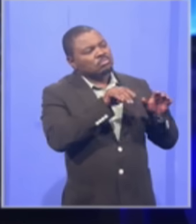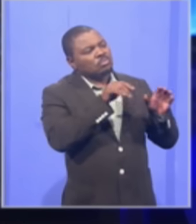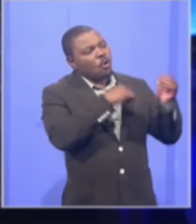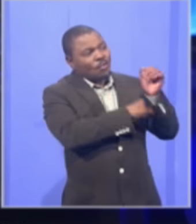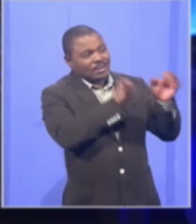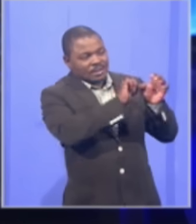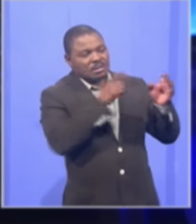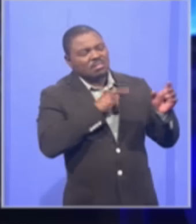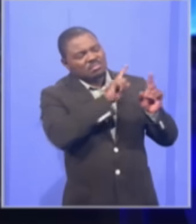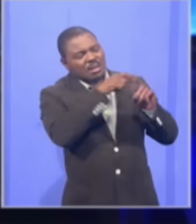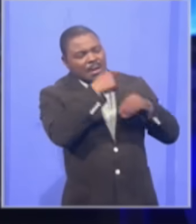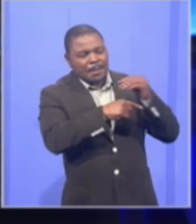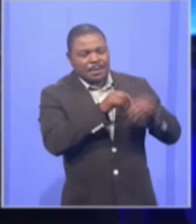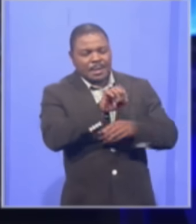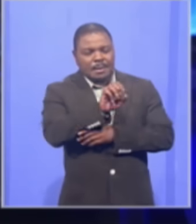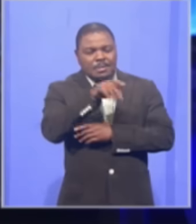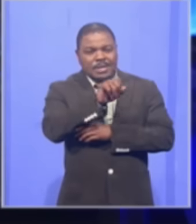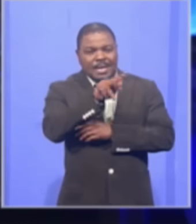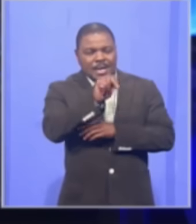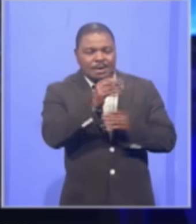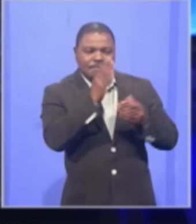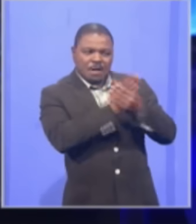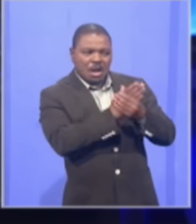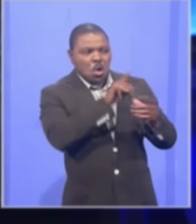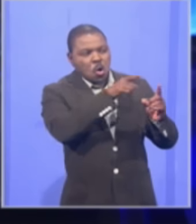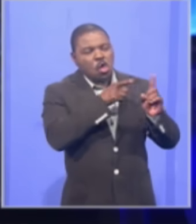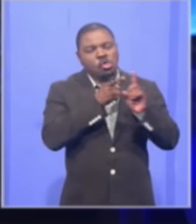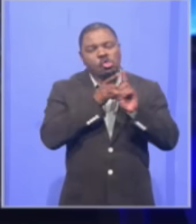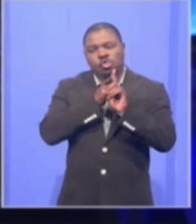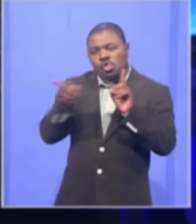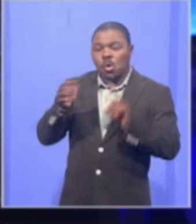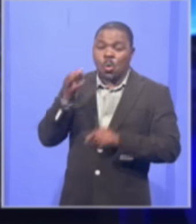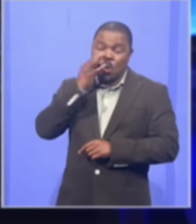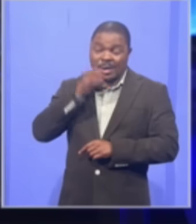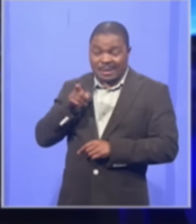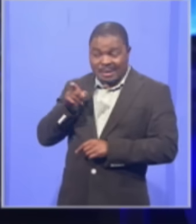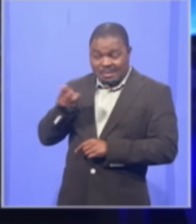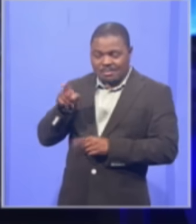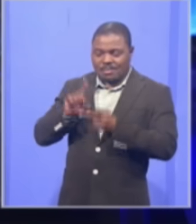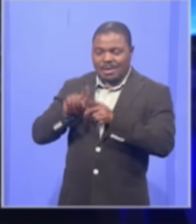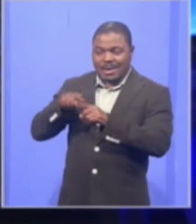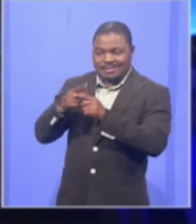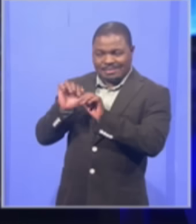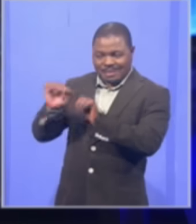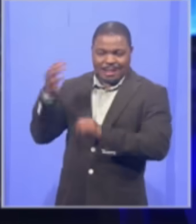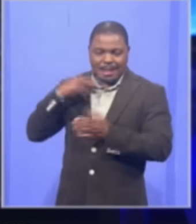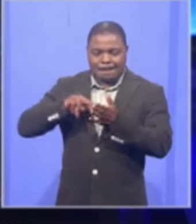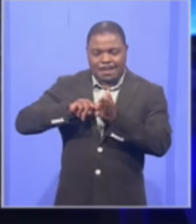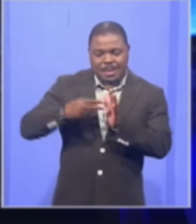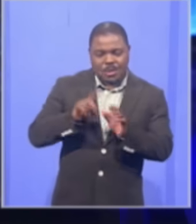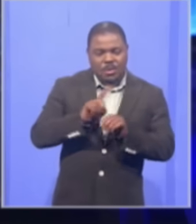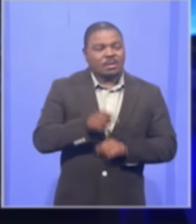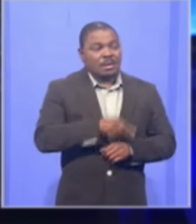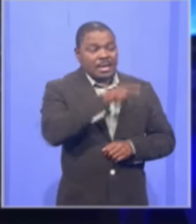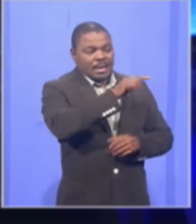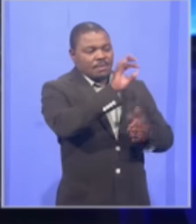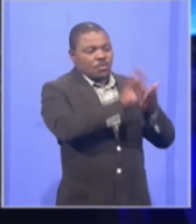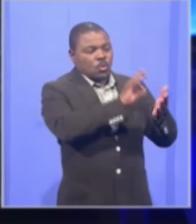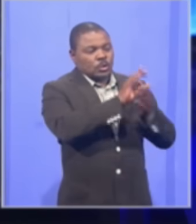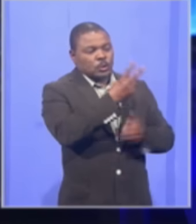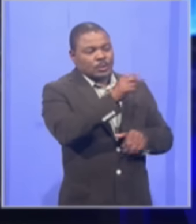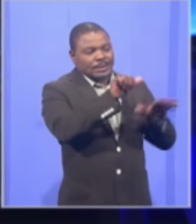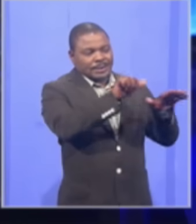Epstein ke moo a ileng a tswa lekoteng a bua ka menyenyetsi ya hore Obama le kabinete ya hae ba bile le mmomori wa ho nyedisa tlholo ya hae ya dikgetho